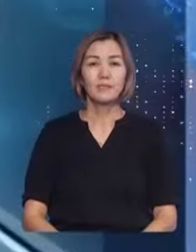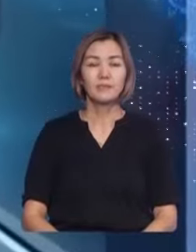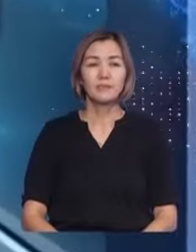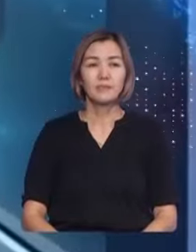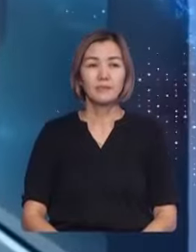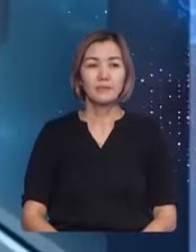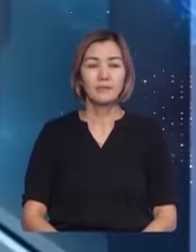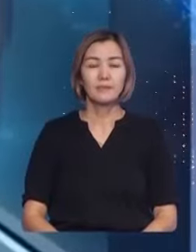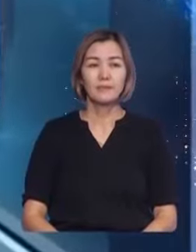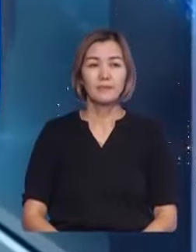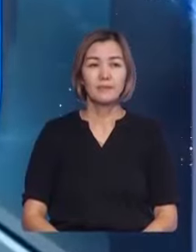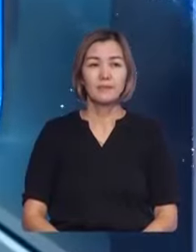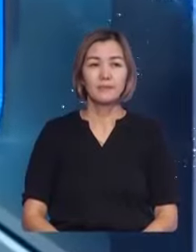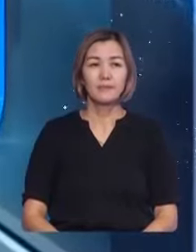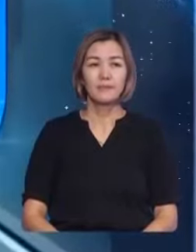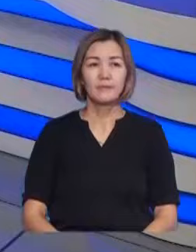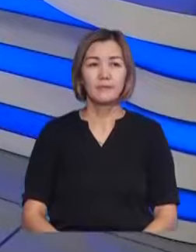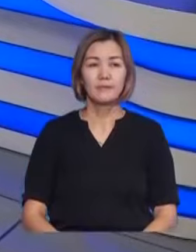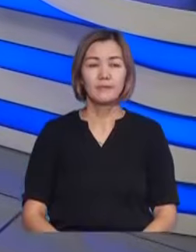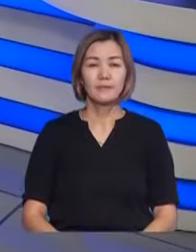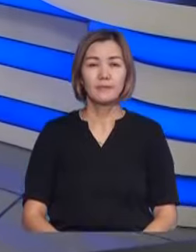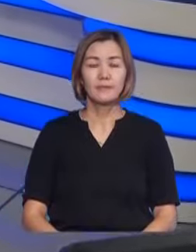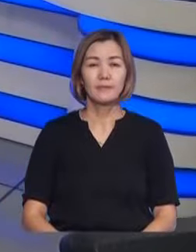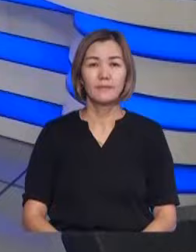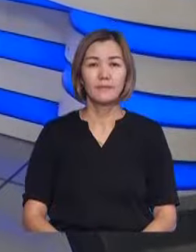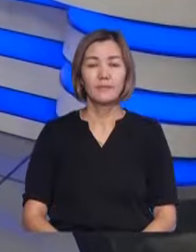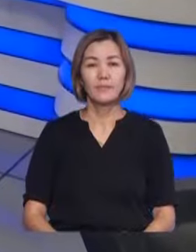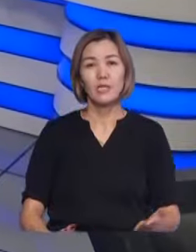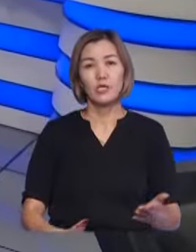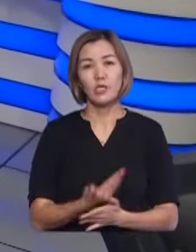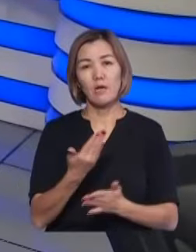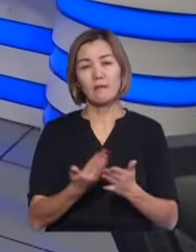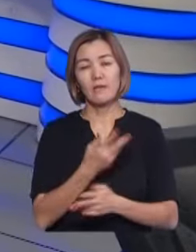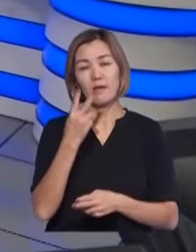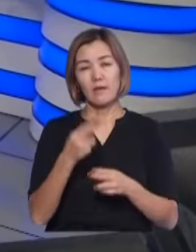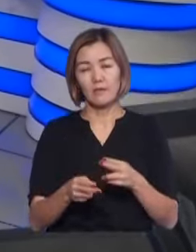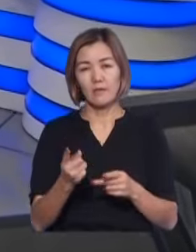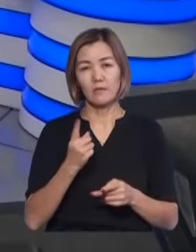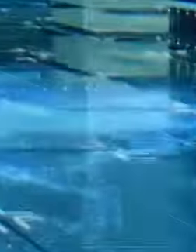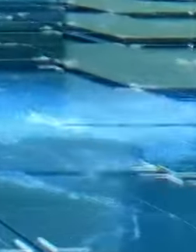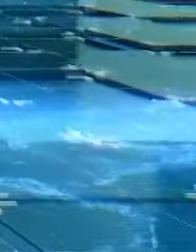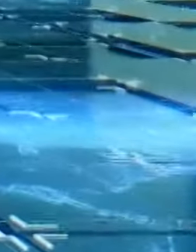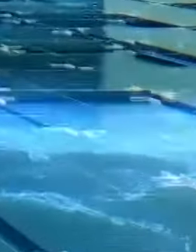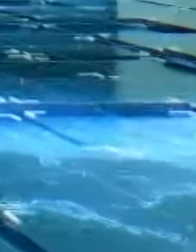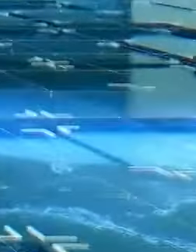телеарнасы, Талғар ауданынан. Әзірге айтарымыз осы, жаңалық күтіңіздер.